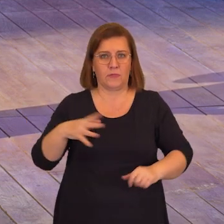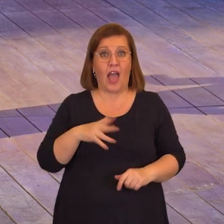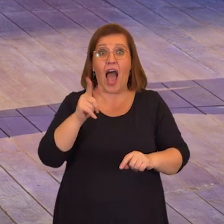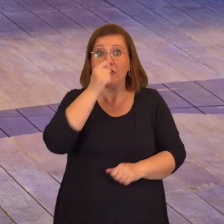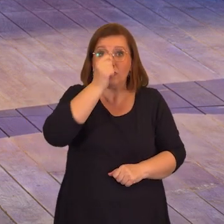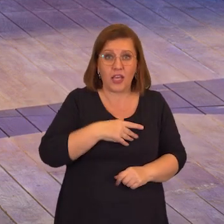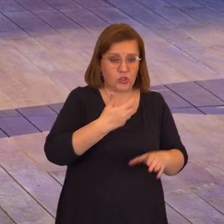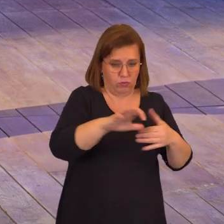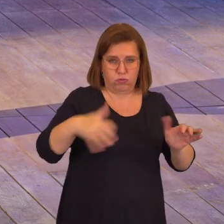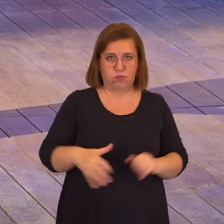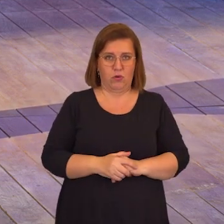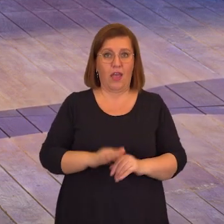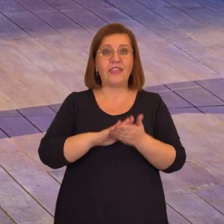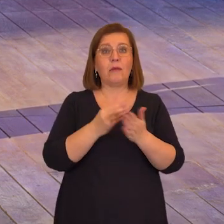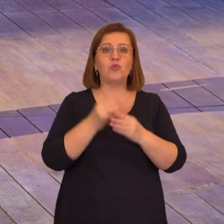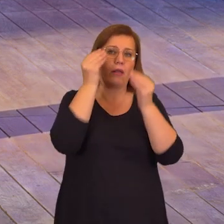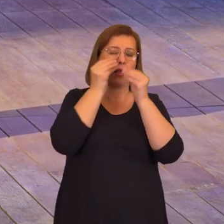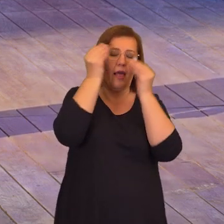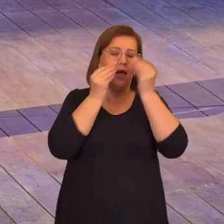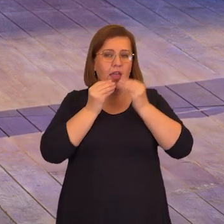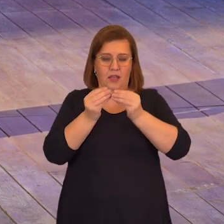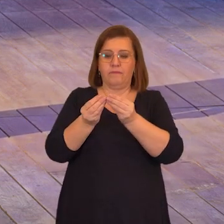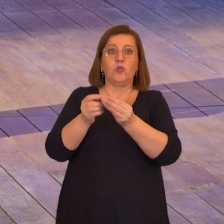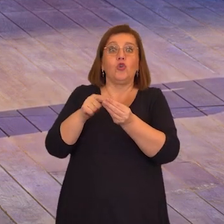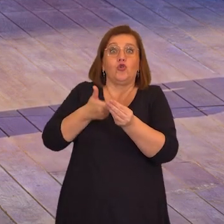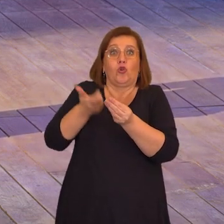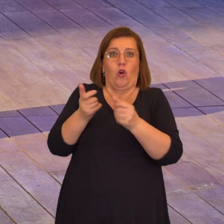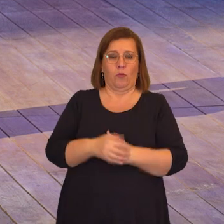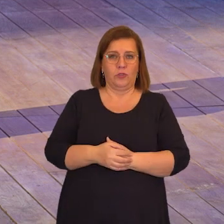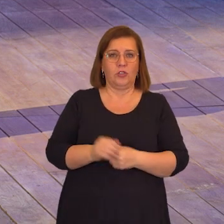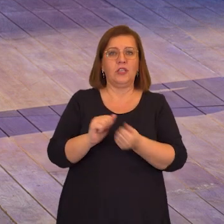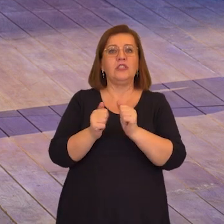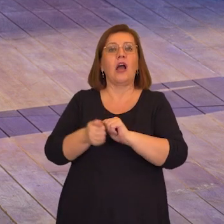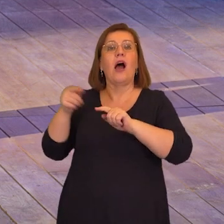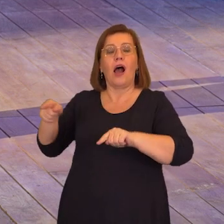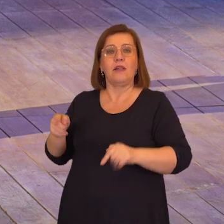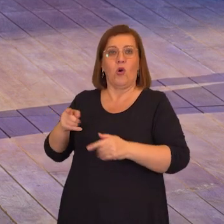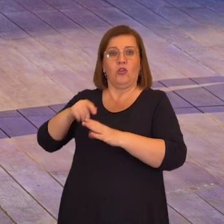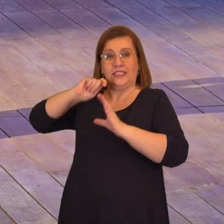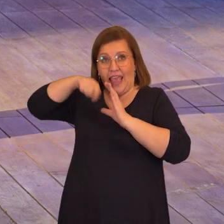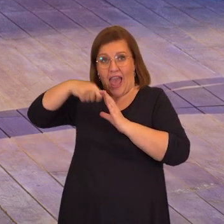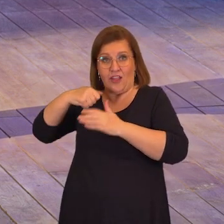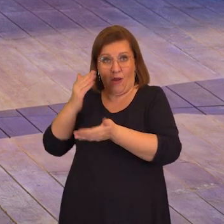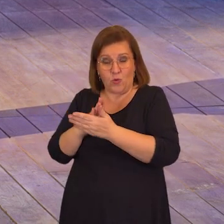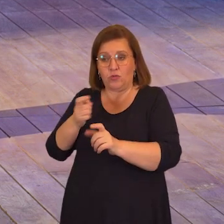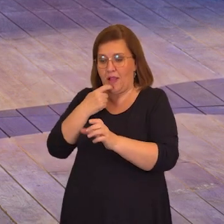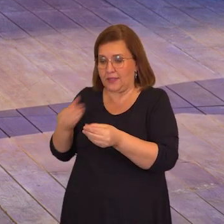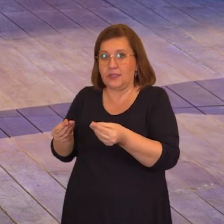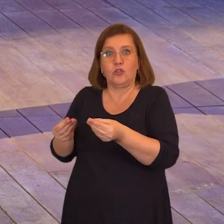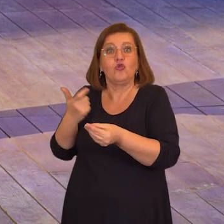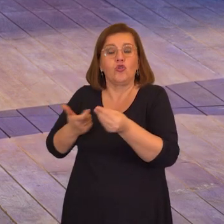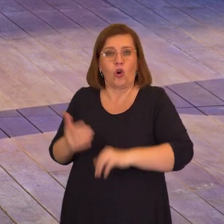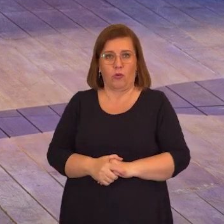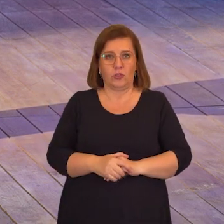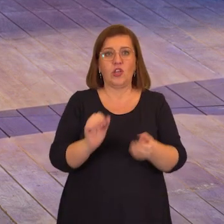zrobić z wacikiem pod makijażu, co zrobić z lunchboxem po diecie pudełkowej, co zrobić z bluzką z napisem